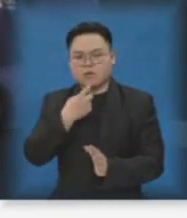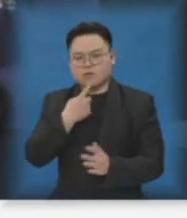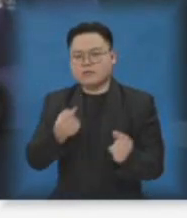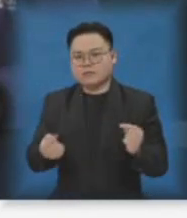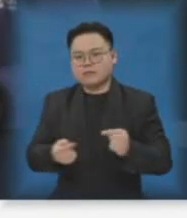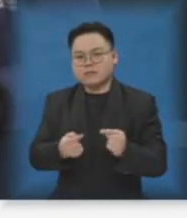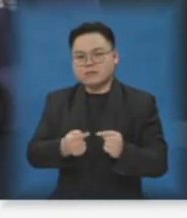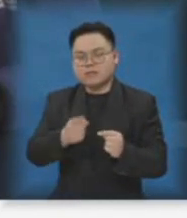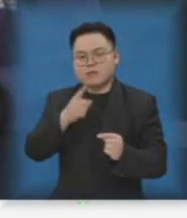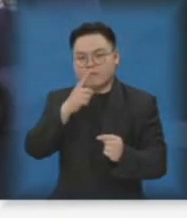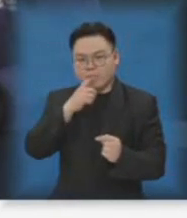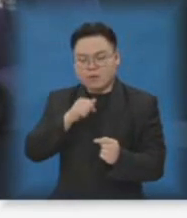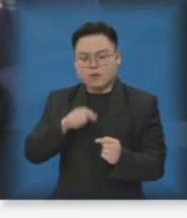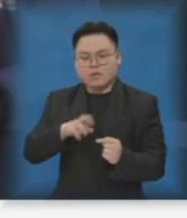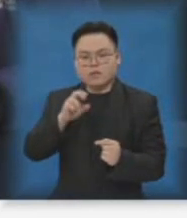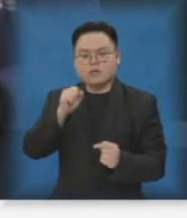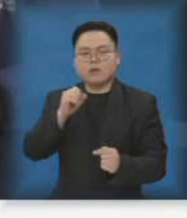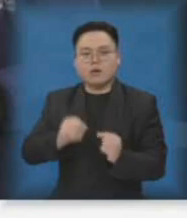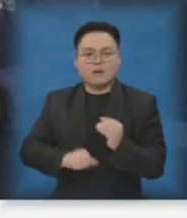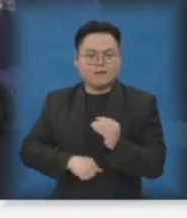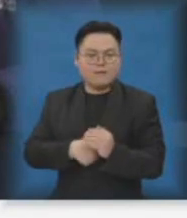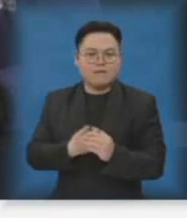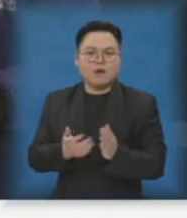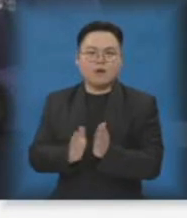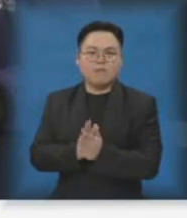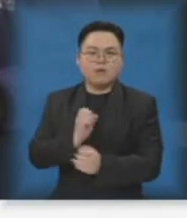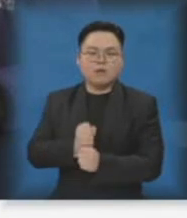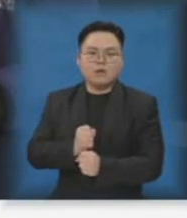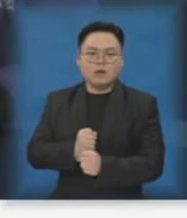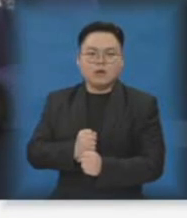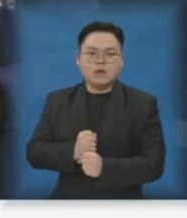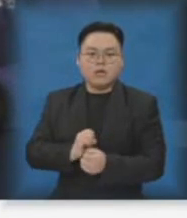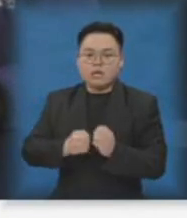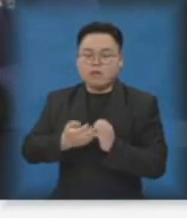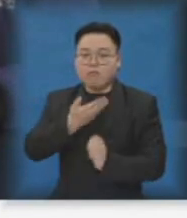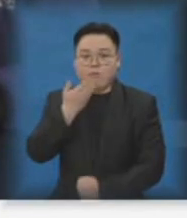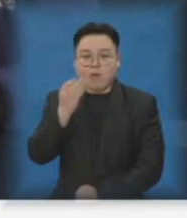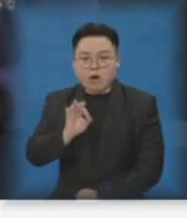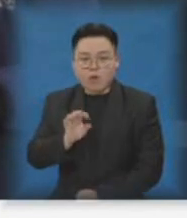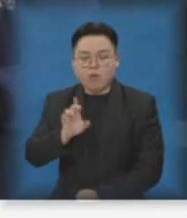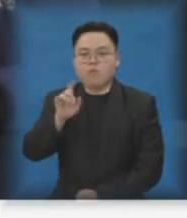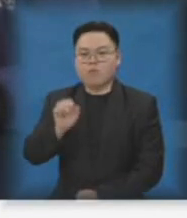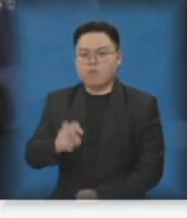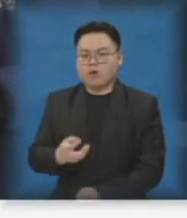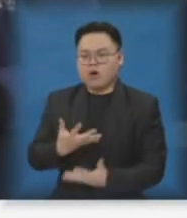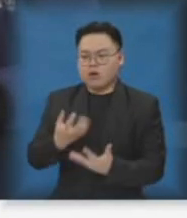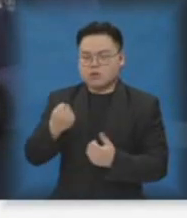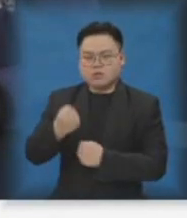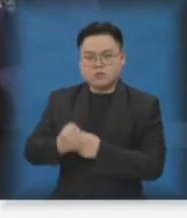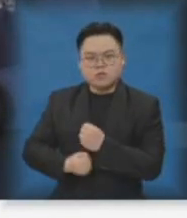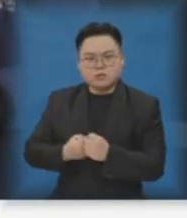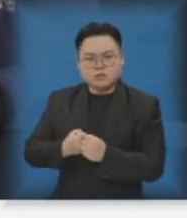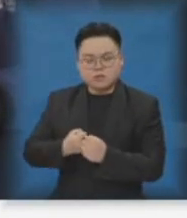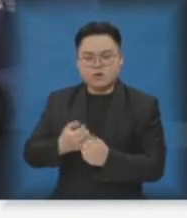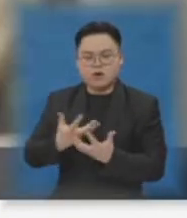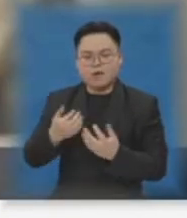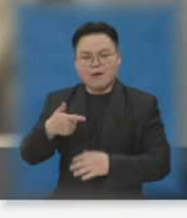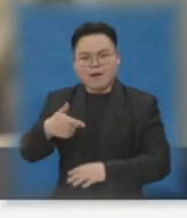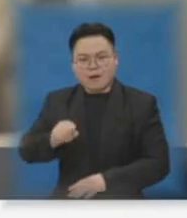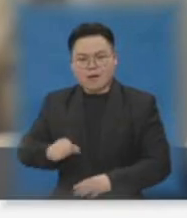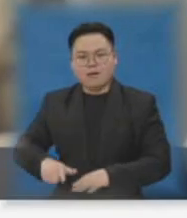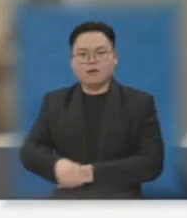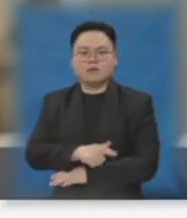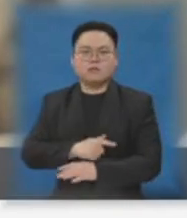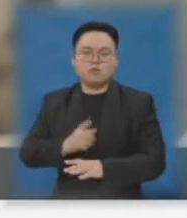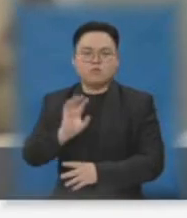дээр яхаа харахгүй бид нар энэ одоо өргөн хүрээтэй хамтын ажиллагаа хэрэгжүүлэхгүй болоод бид төрөний ярьсан одоо маш олон тооны гад талбайг хамарсан их тооны